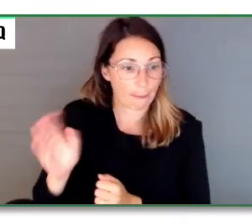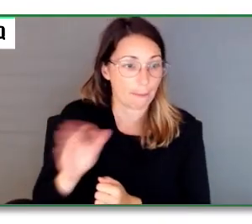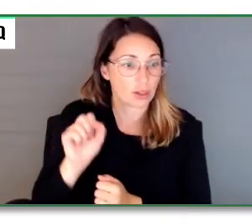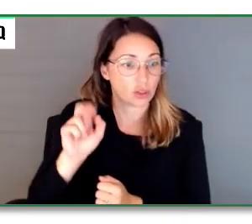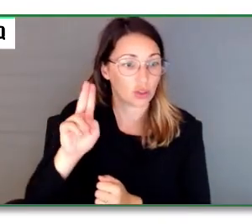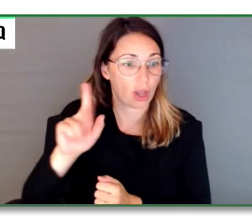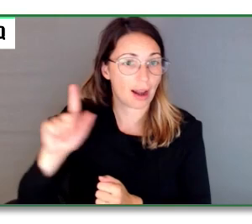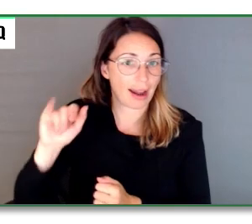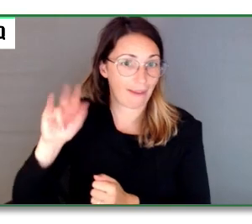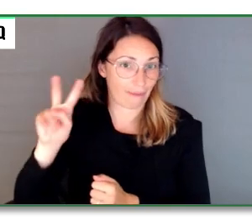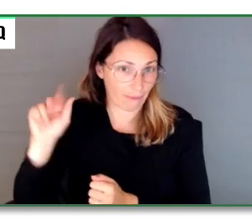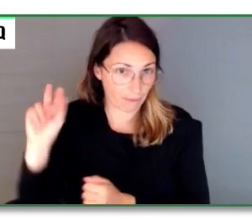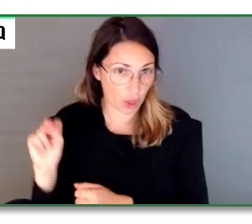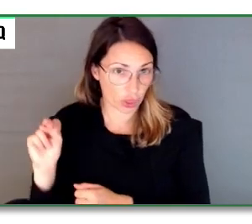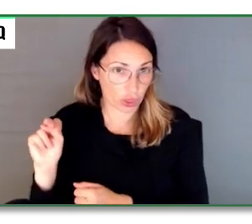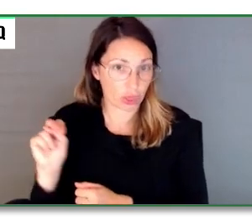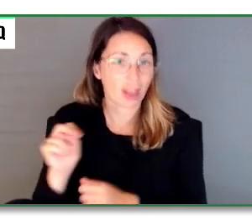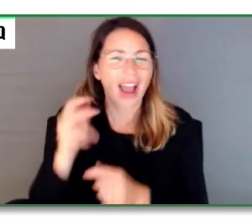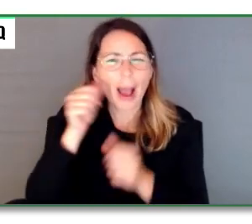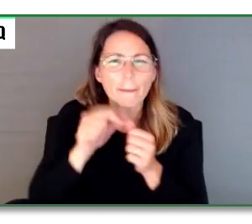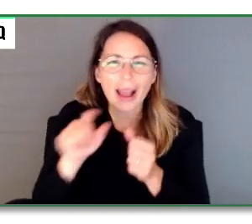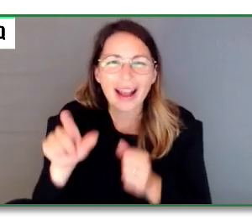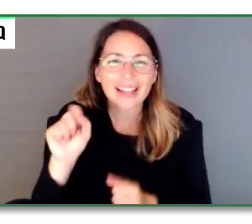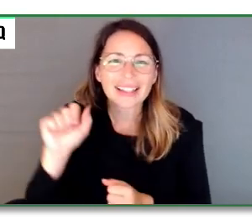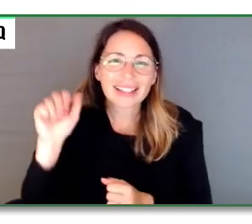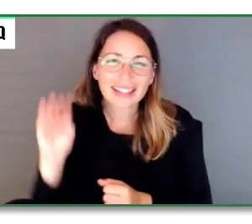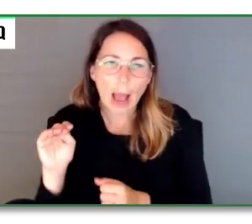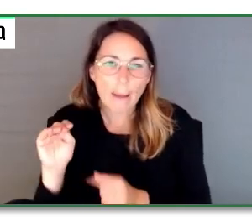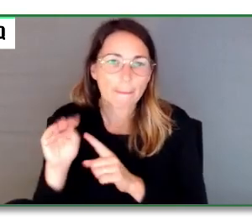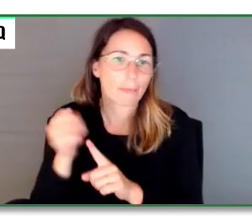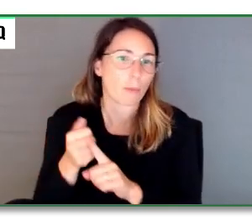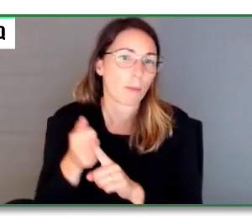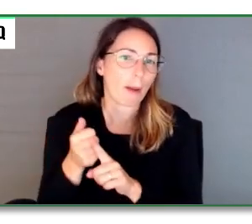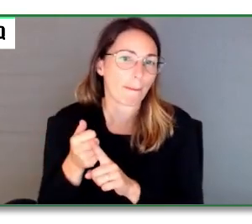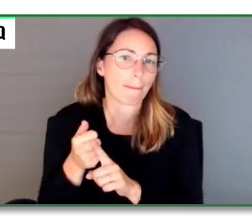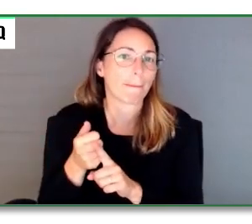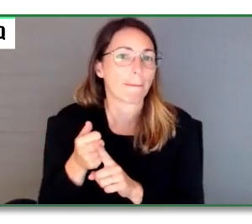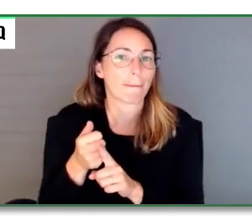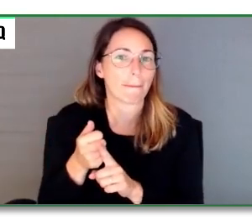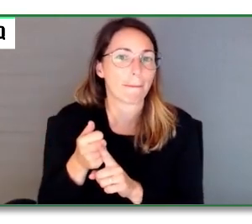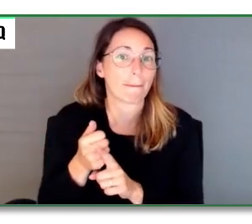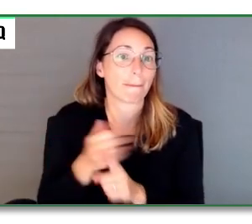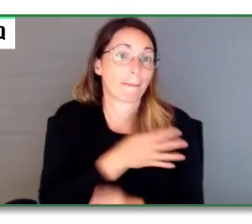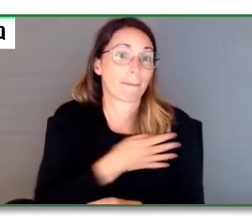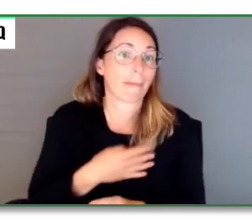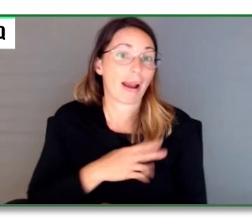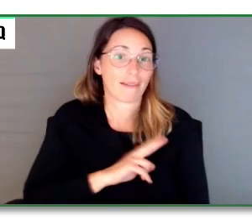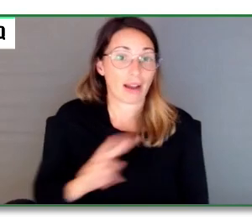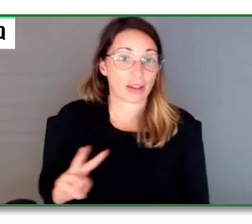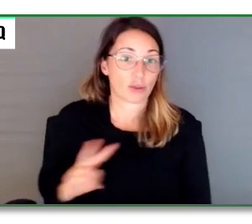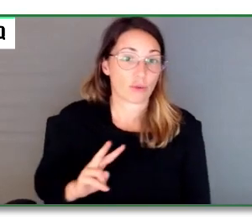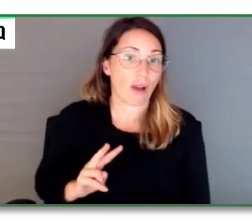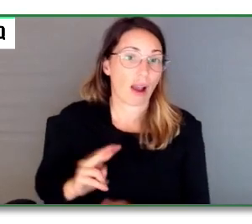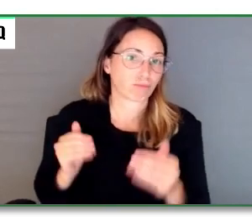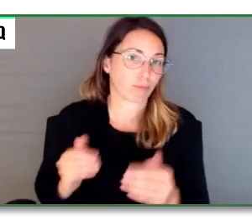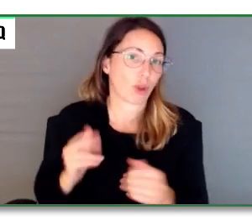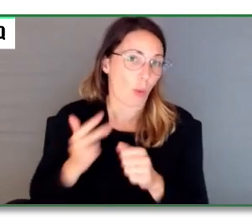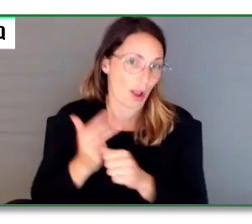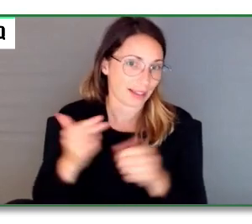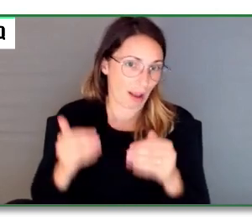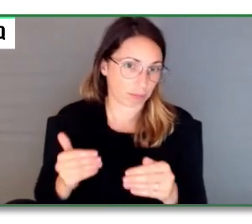Sam. Il était le maire de Vancouver pendant 3 ans. Et la photo que vous voyez ici,